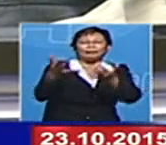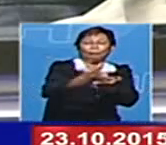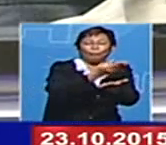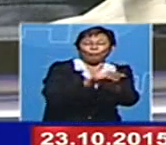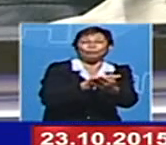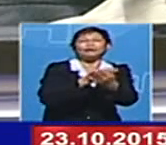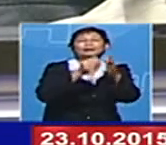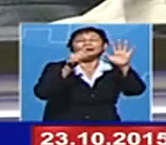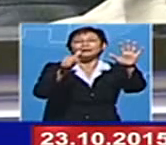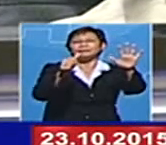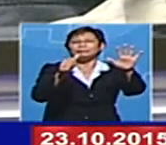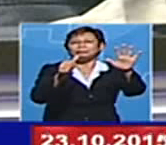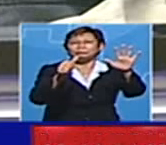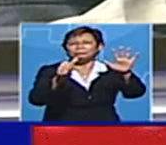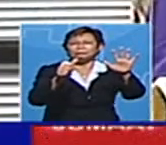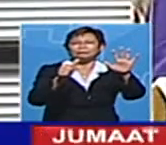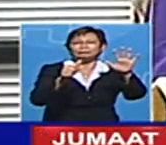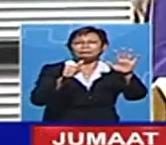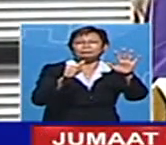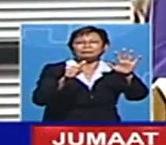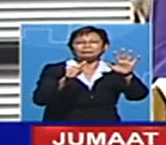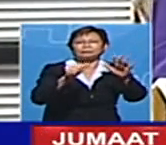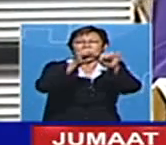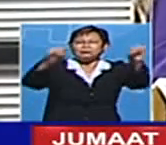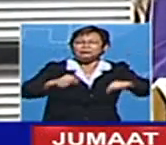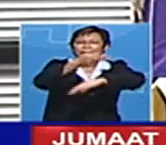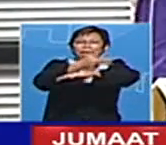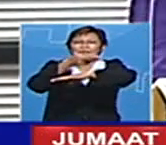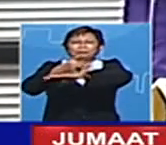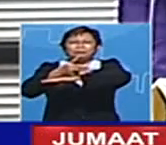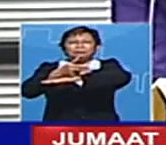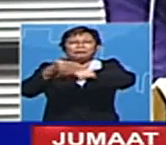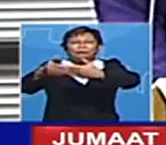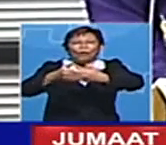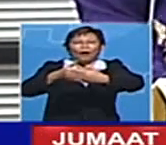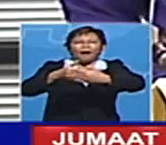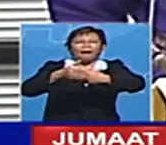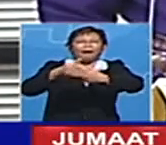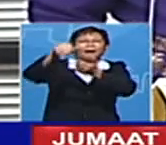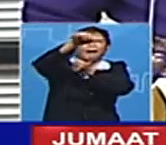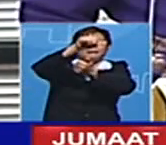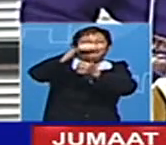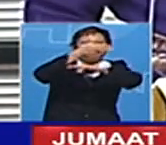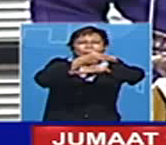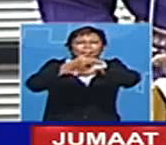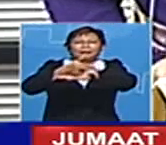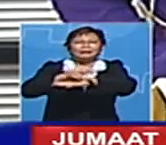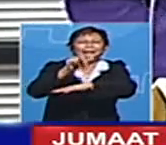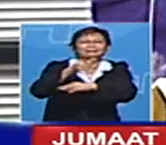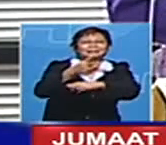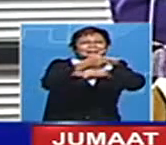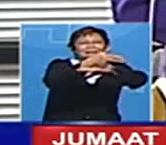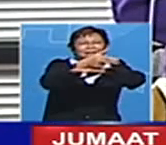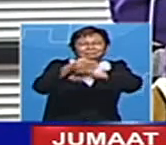en buah literal combatan ship sistem persenjataan very short range air defense kereta berperisai dan